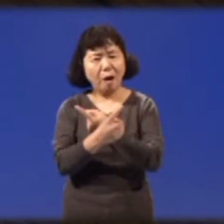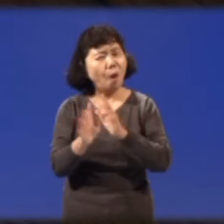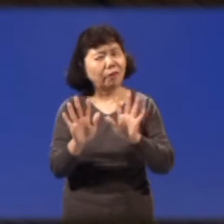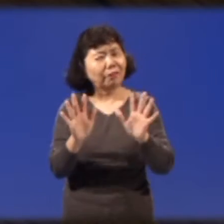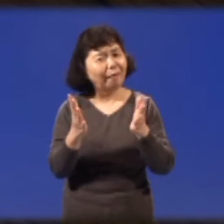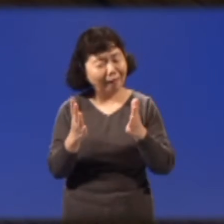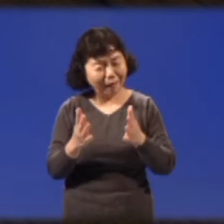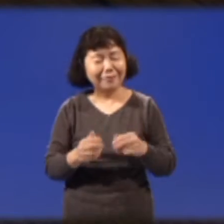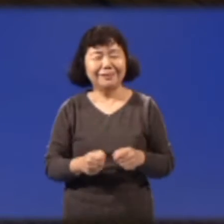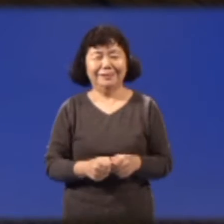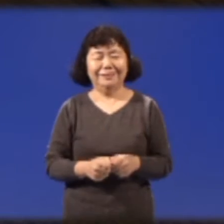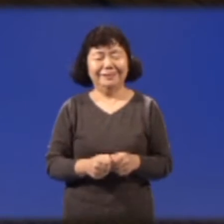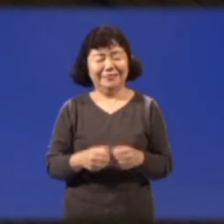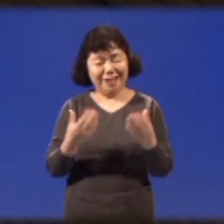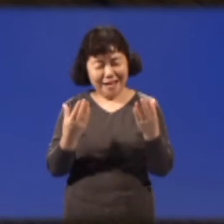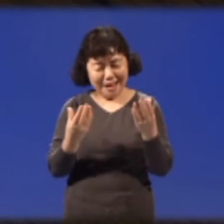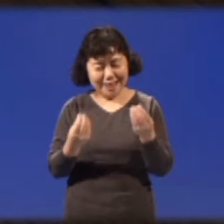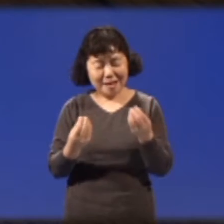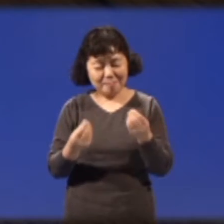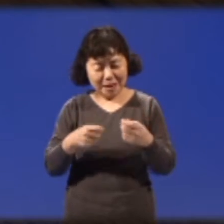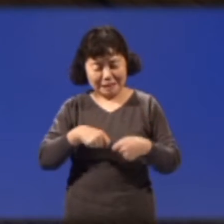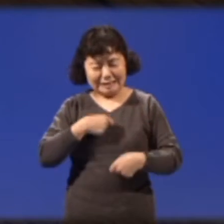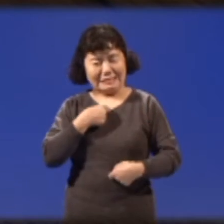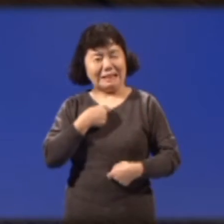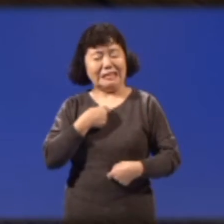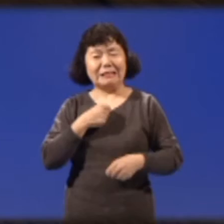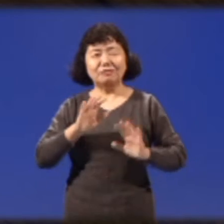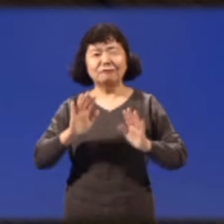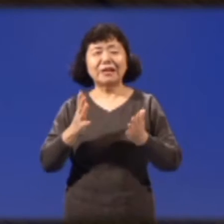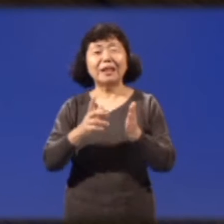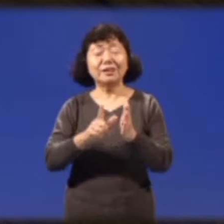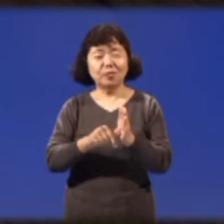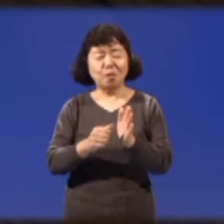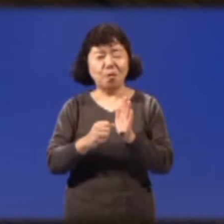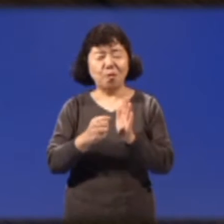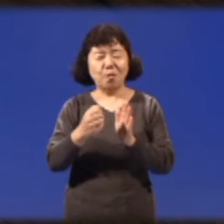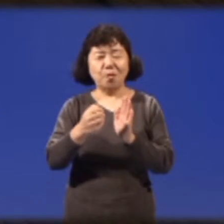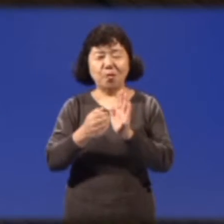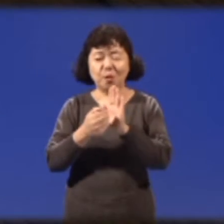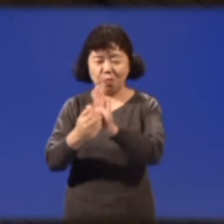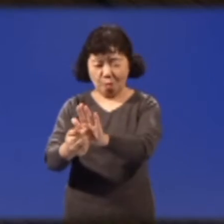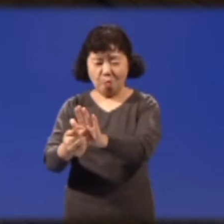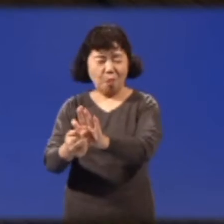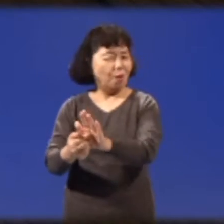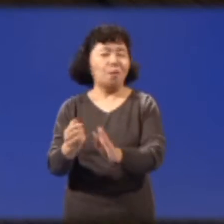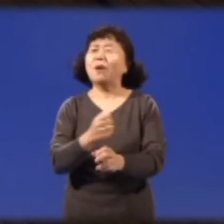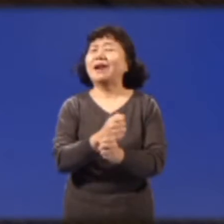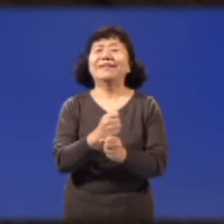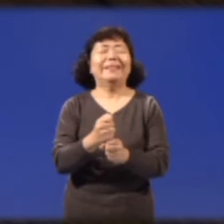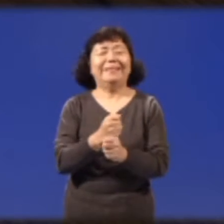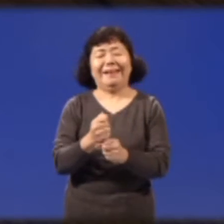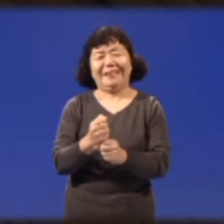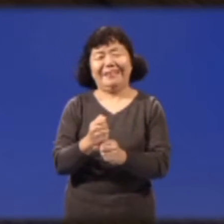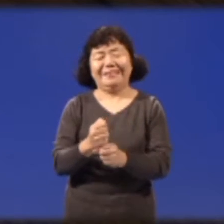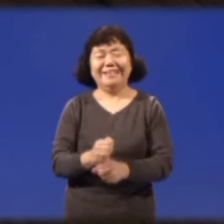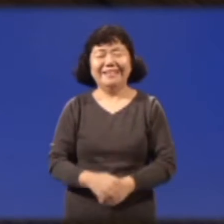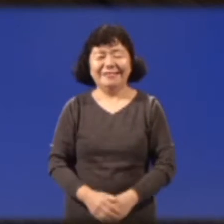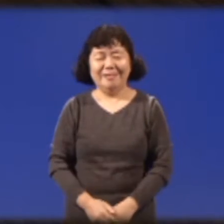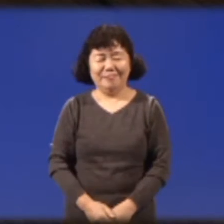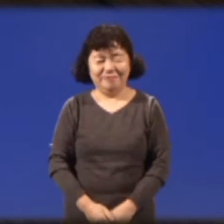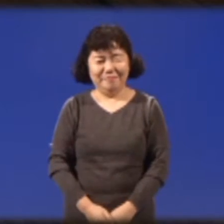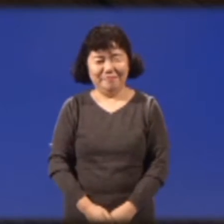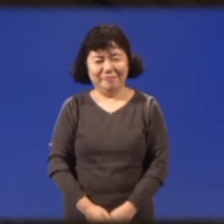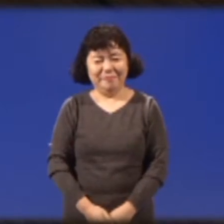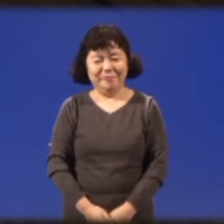変わってないですね。やっぱり正しい手洗いじゃないと予防としては不十分なんですね。